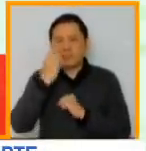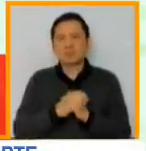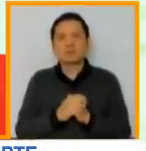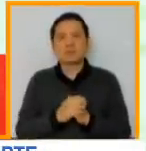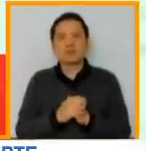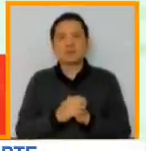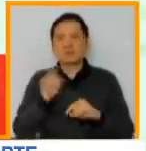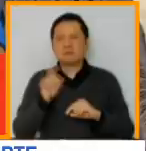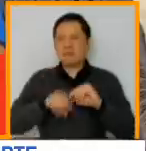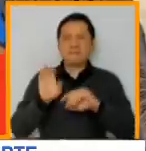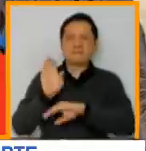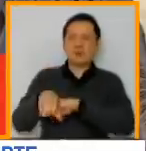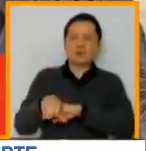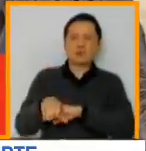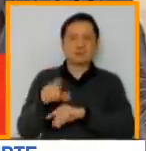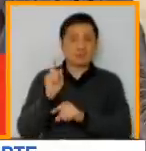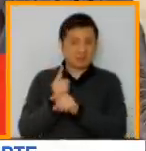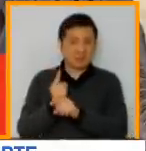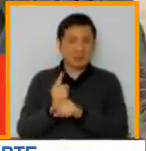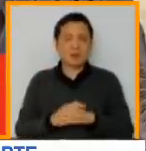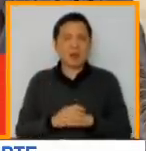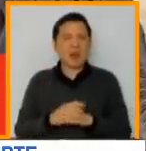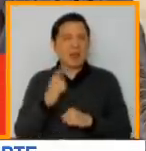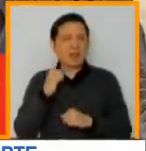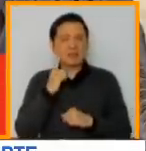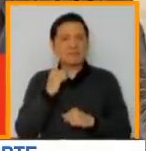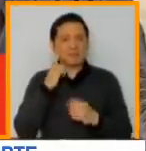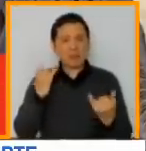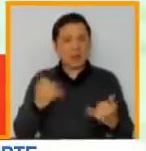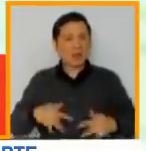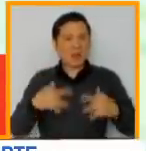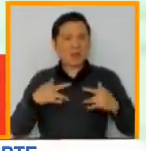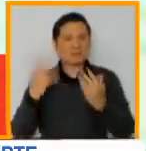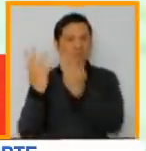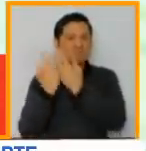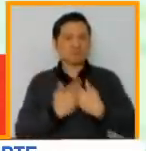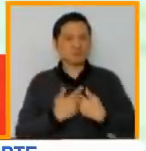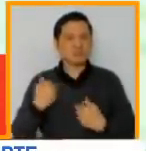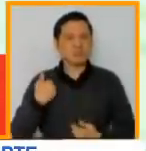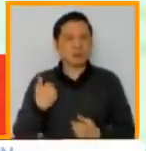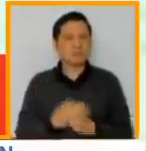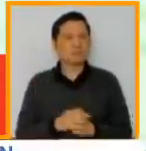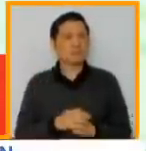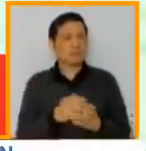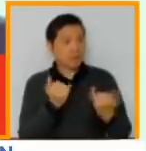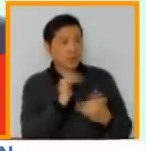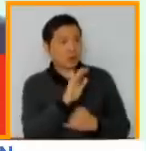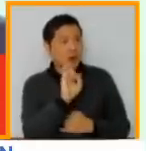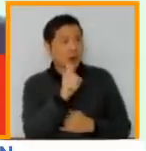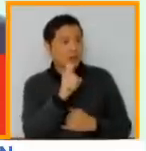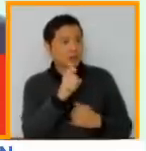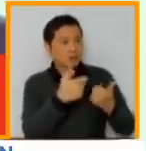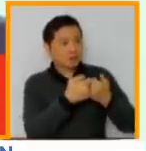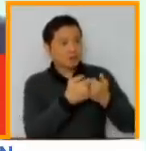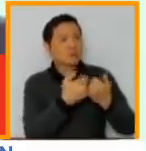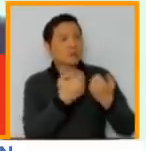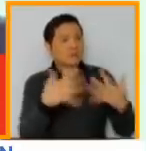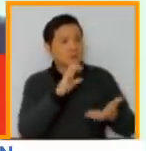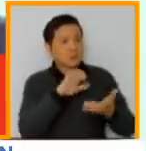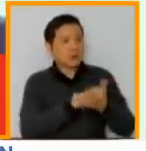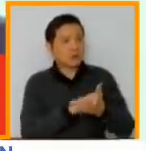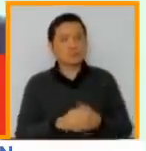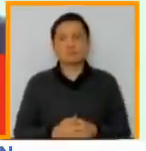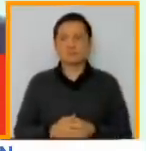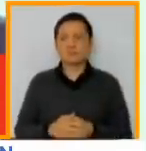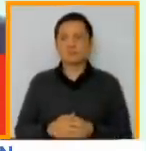rin akma. Paano raw ba yan? Your ex just got married. Finally, she found the one. I have to put it in context and